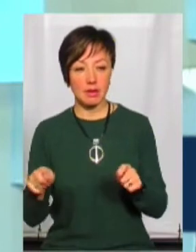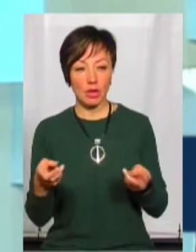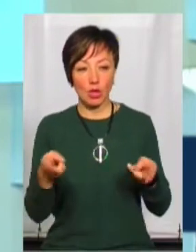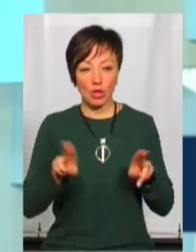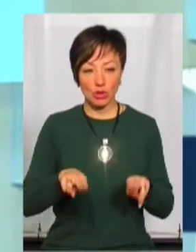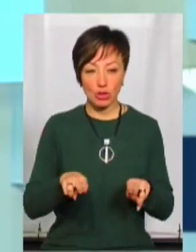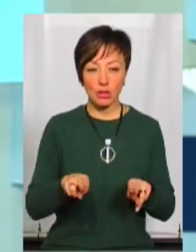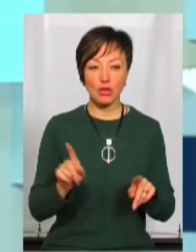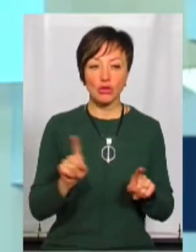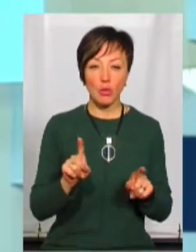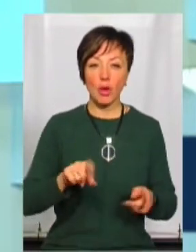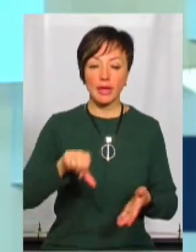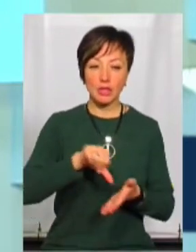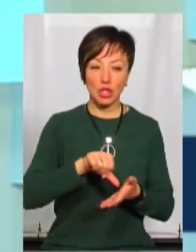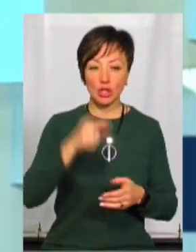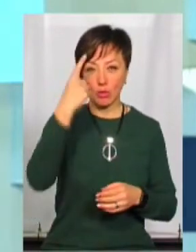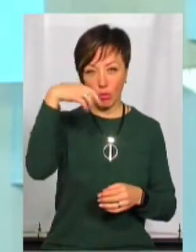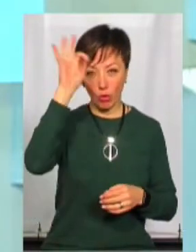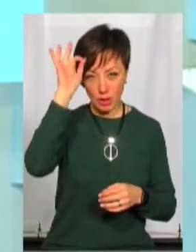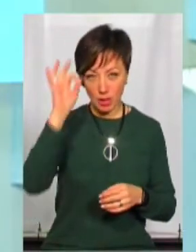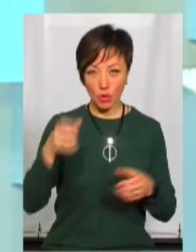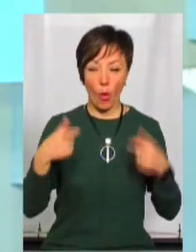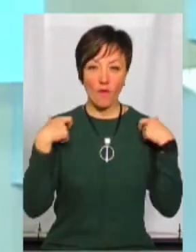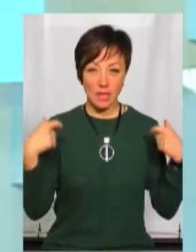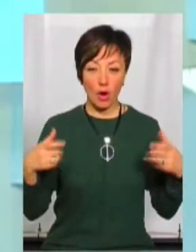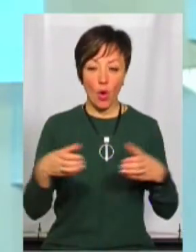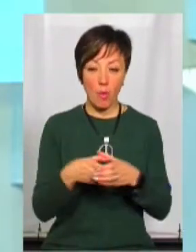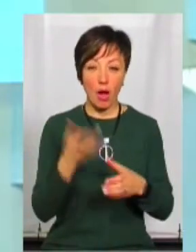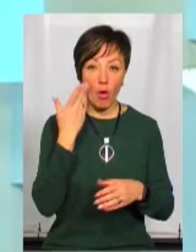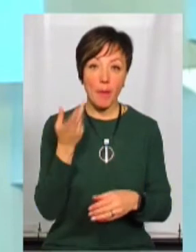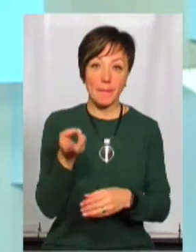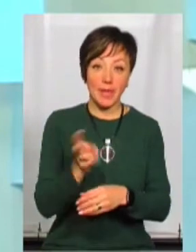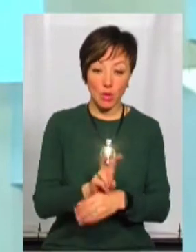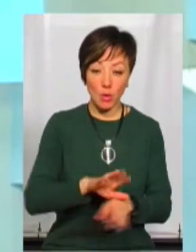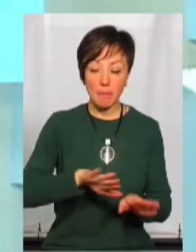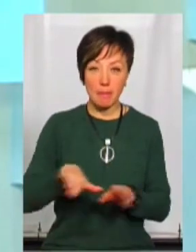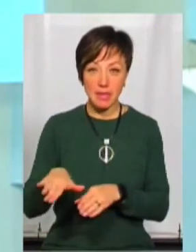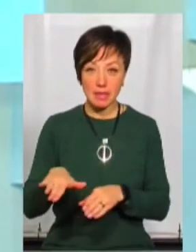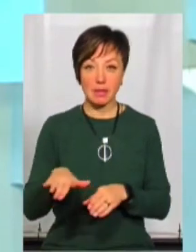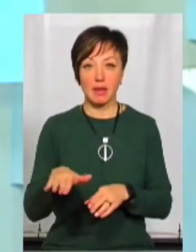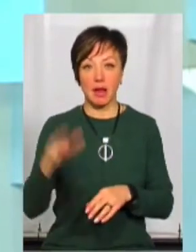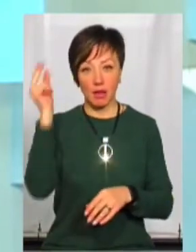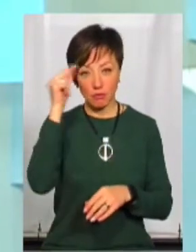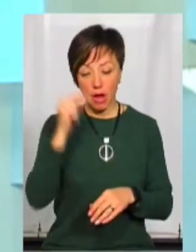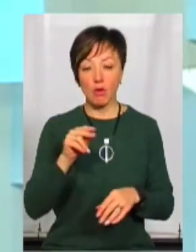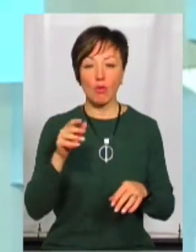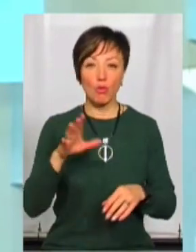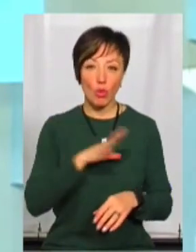решта станцій для того, щоб дільничні поліцейські офіцери громади, коли вже прийдуть після теоретичної частини, щоб їм було